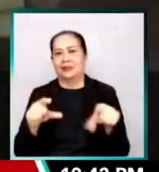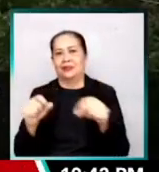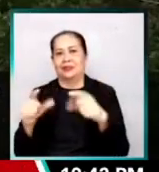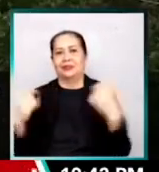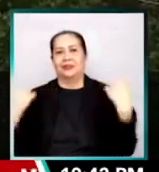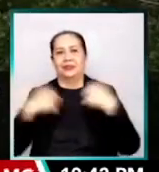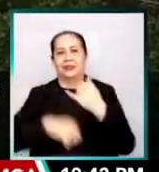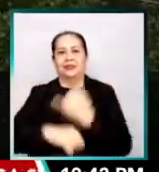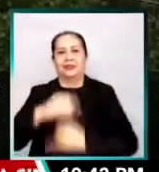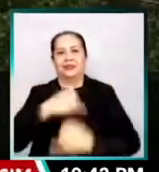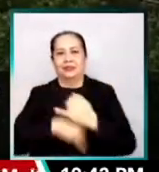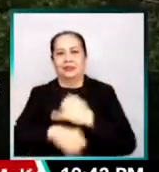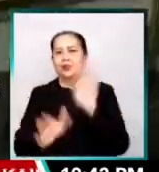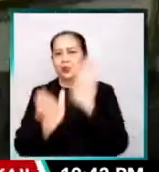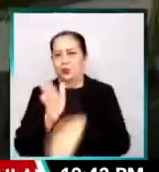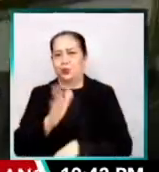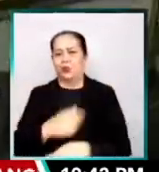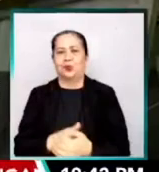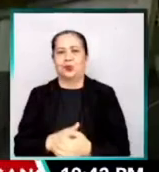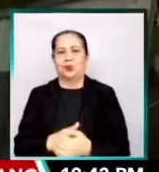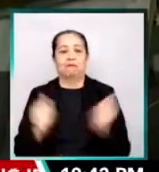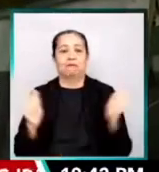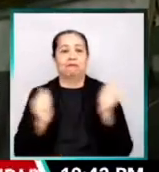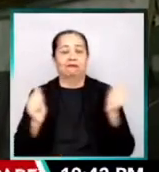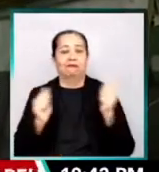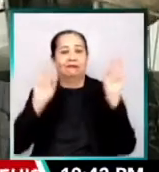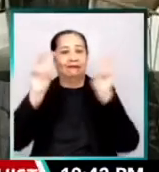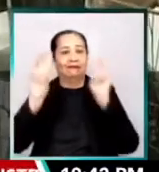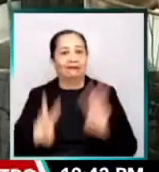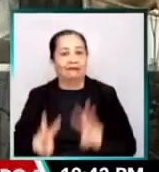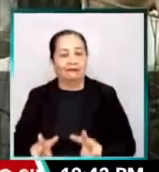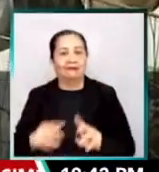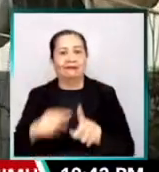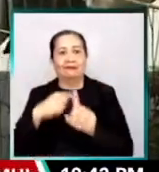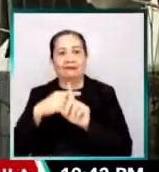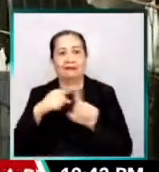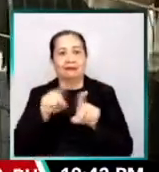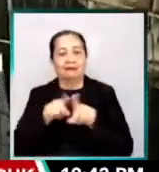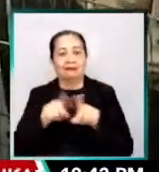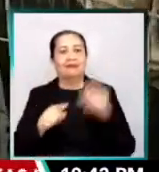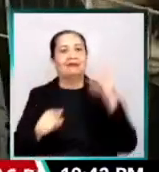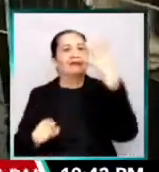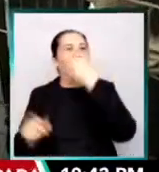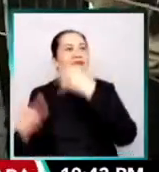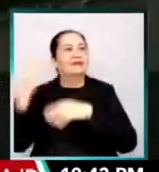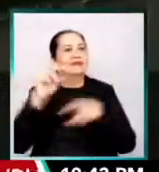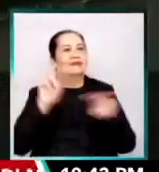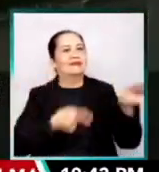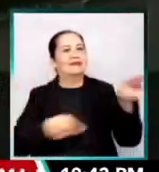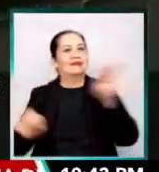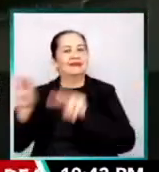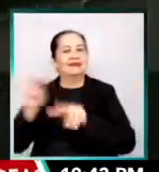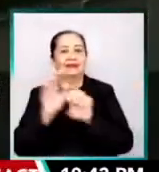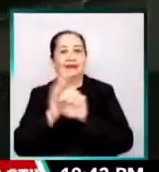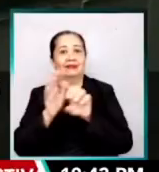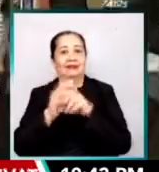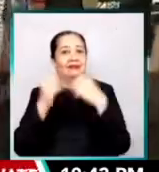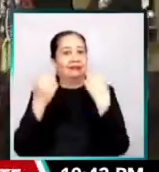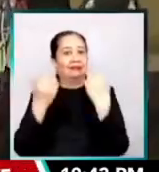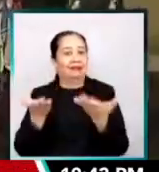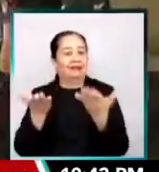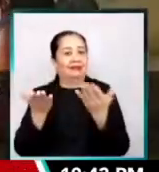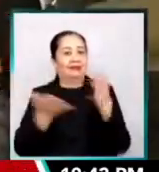halaga. Bukod sa malamig na panahon, plus factor din daw ang magagandang tanawin dito tulad na lang dito sa Cloud